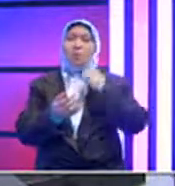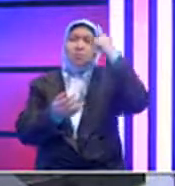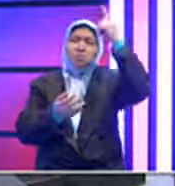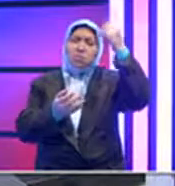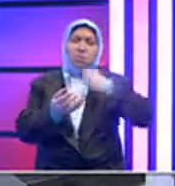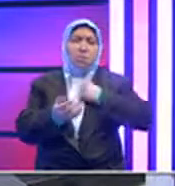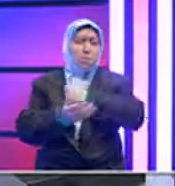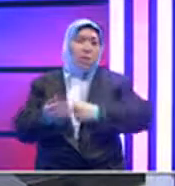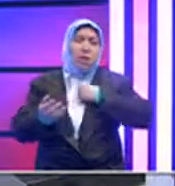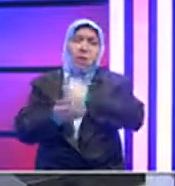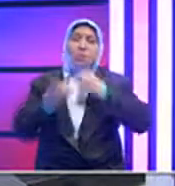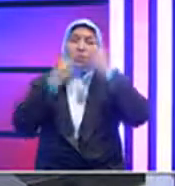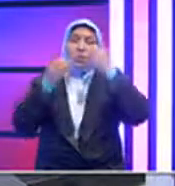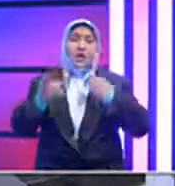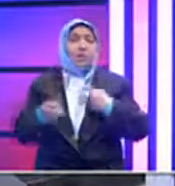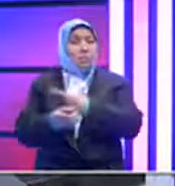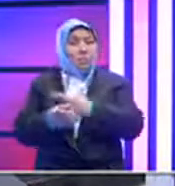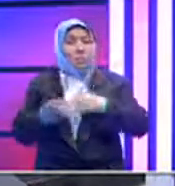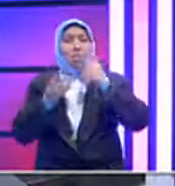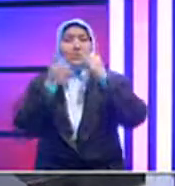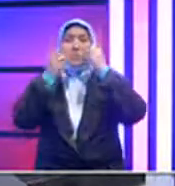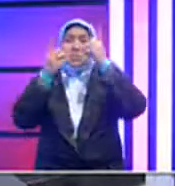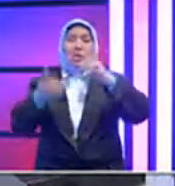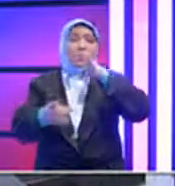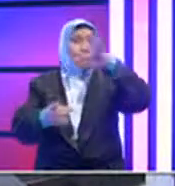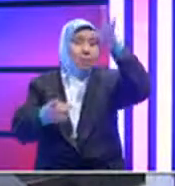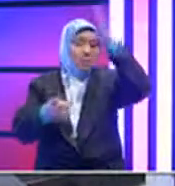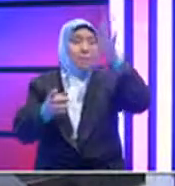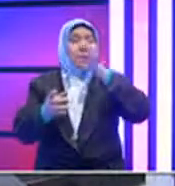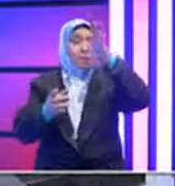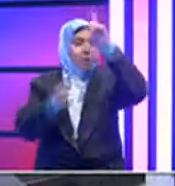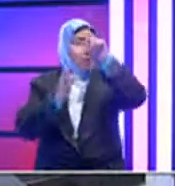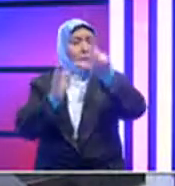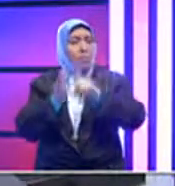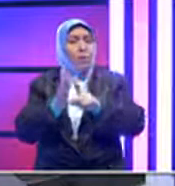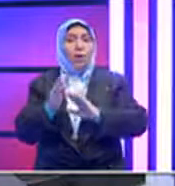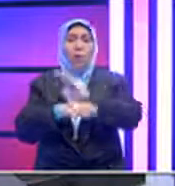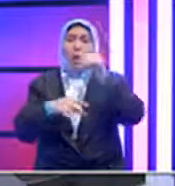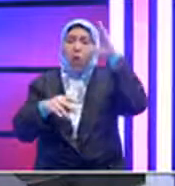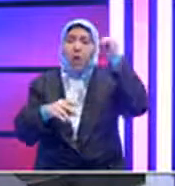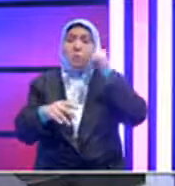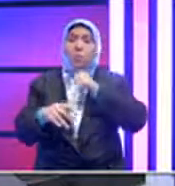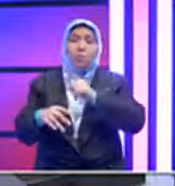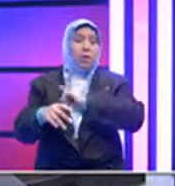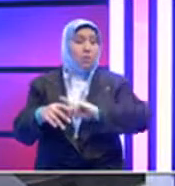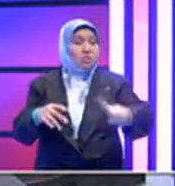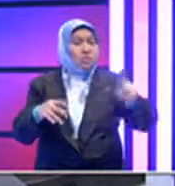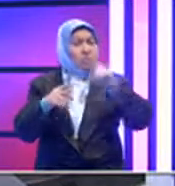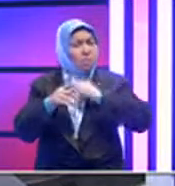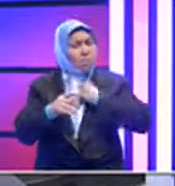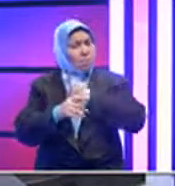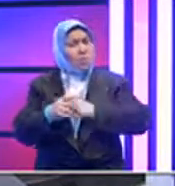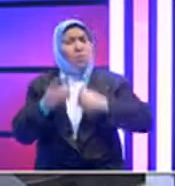kami ya Allah dan sama ayah kami Maya mertua kami muslimin dan muslimat birohmatikaya arhamarrohimin